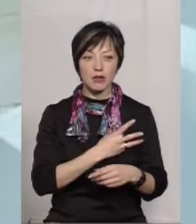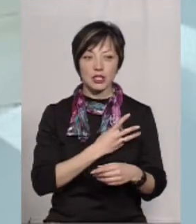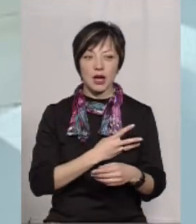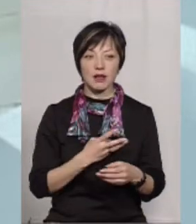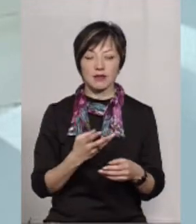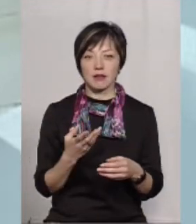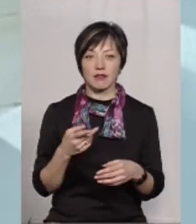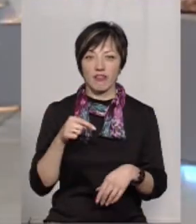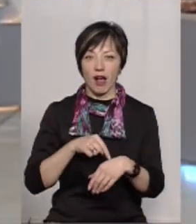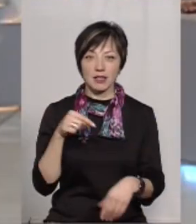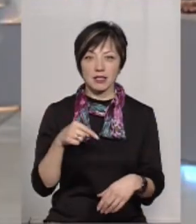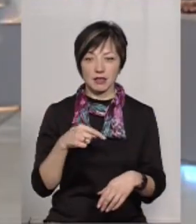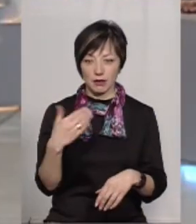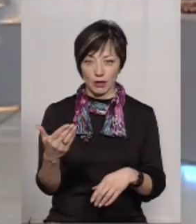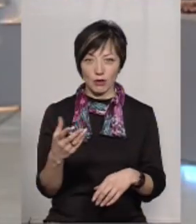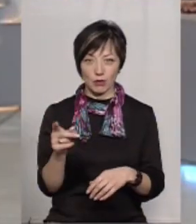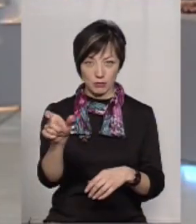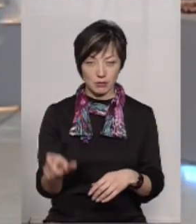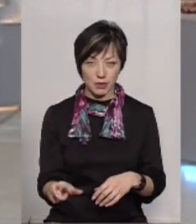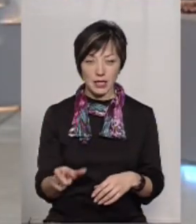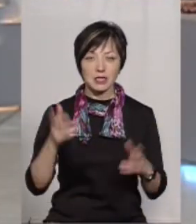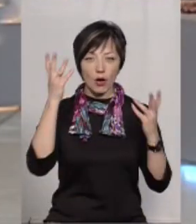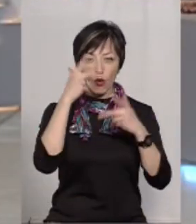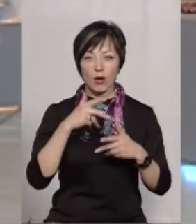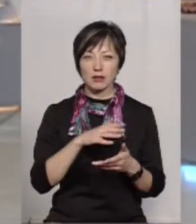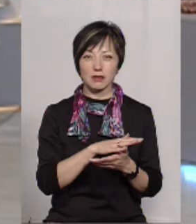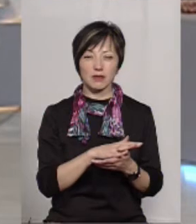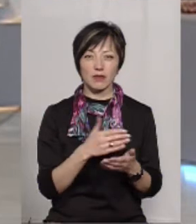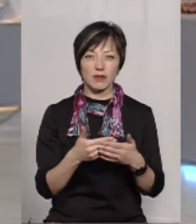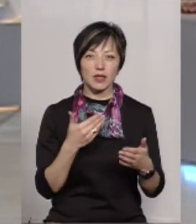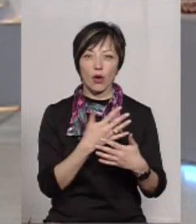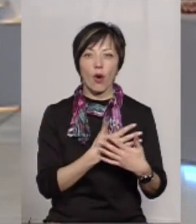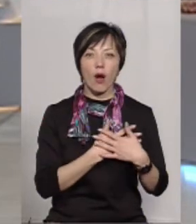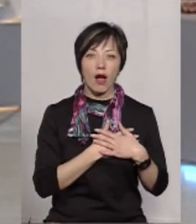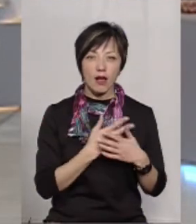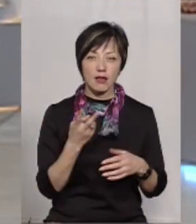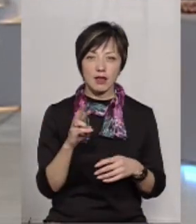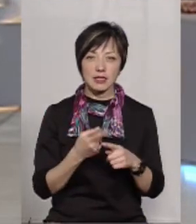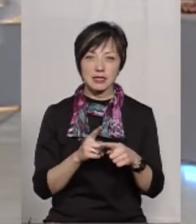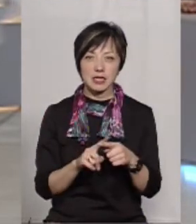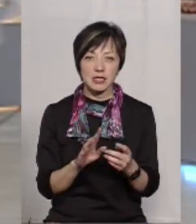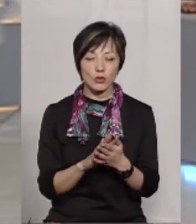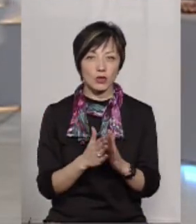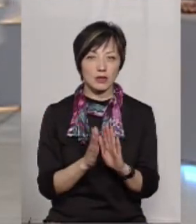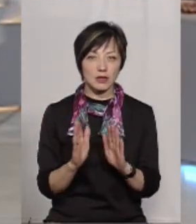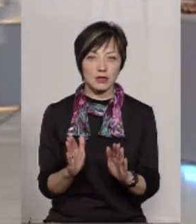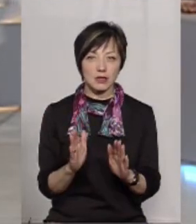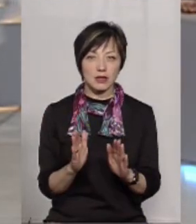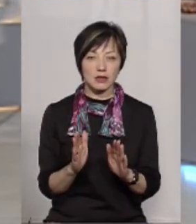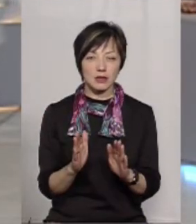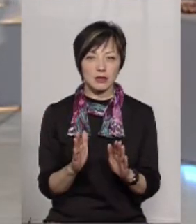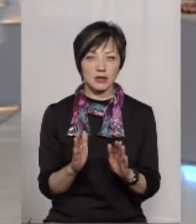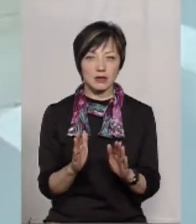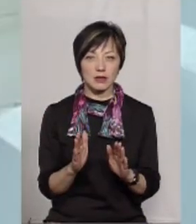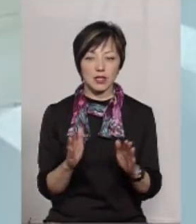бажання вразити партнера чи партнершу. І закоханість, вона, на відміну від кохання, це ситуативна річ. Там йде якесь певне таке